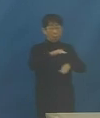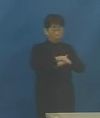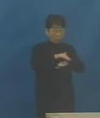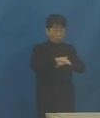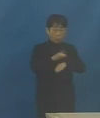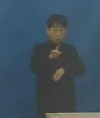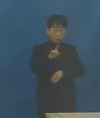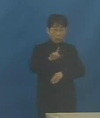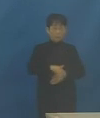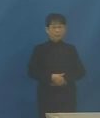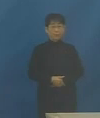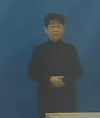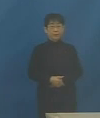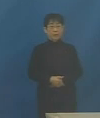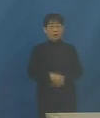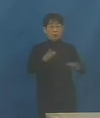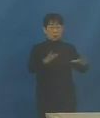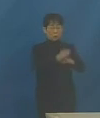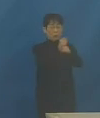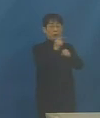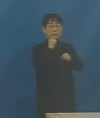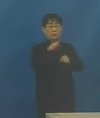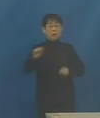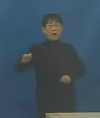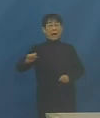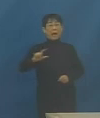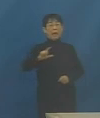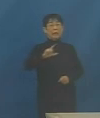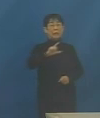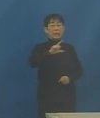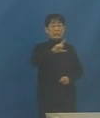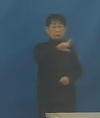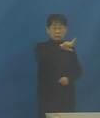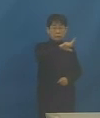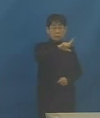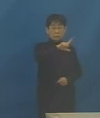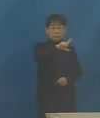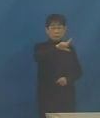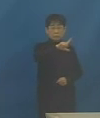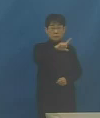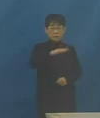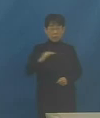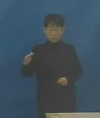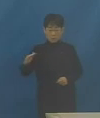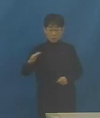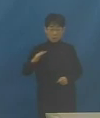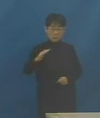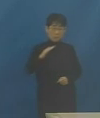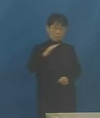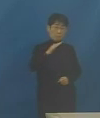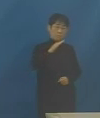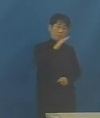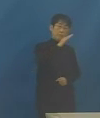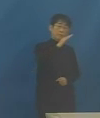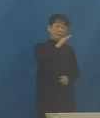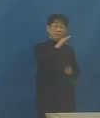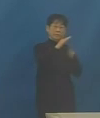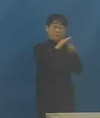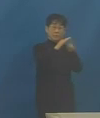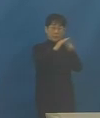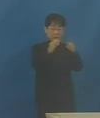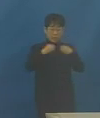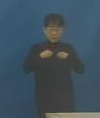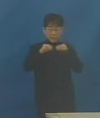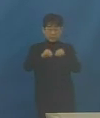ね deko にトータルでいうと子を上っていってしまいかねないわけでありますがその感染の連鎖は